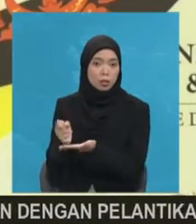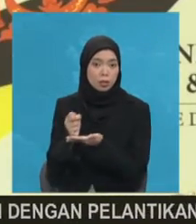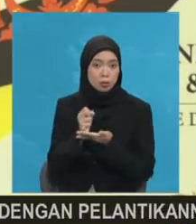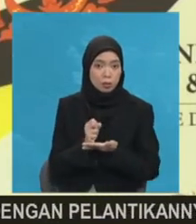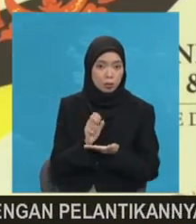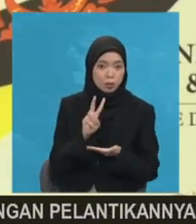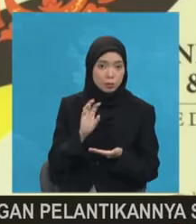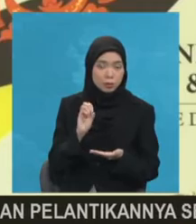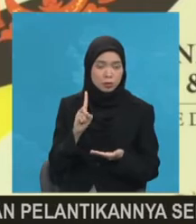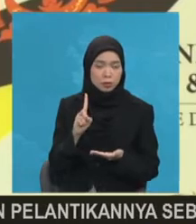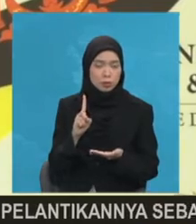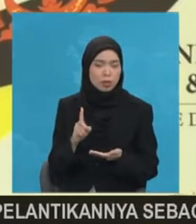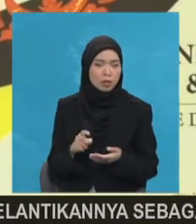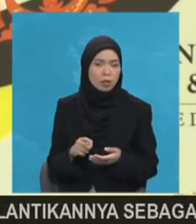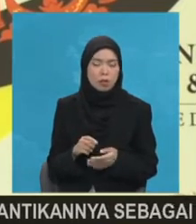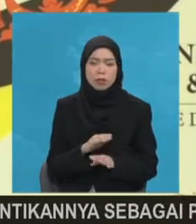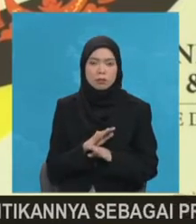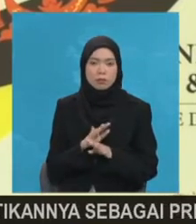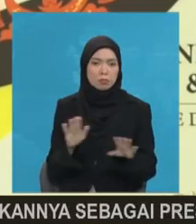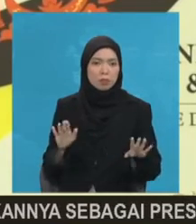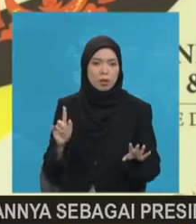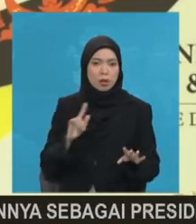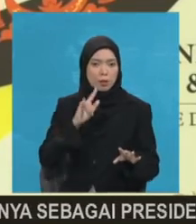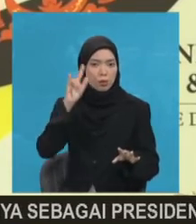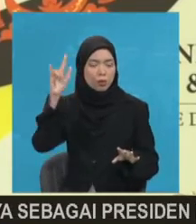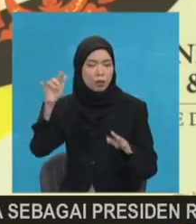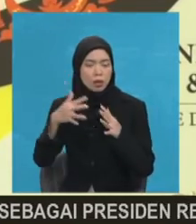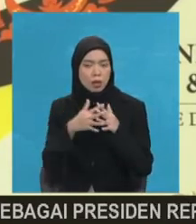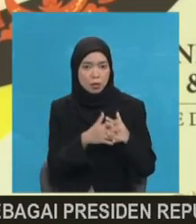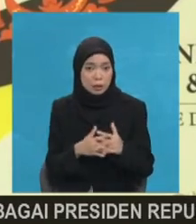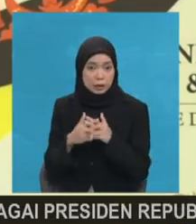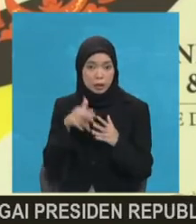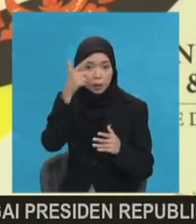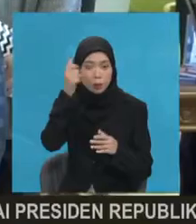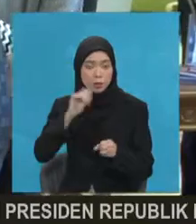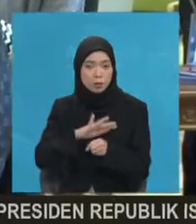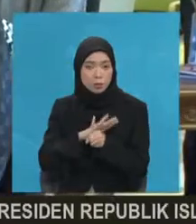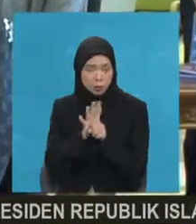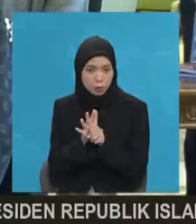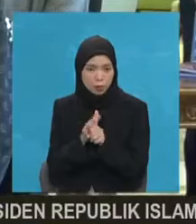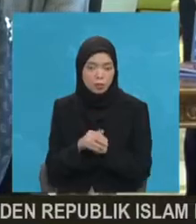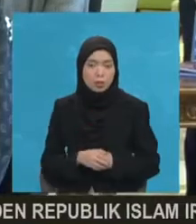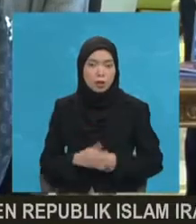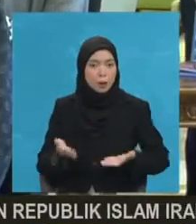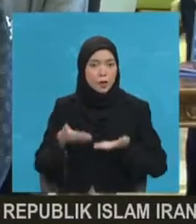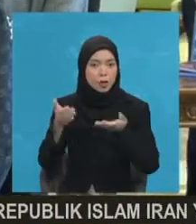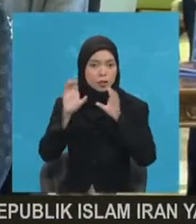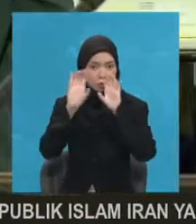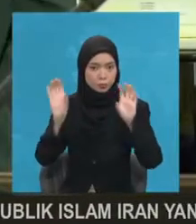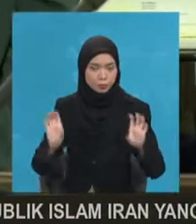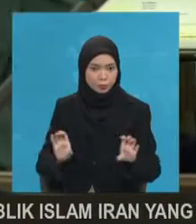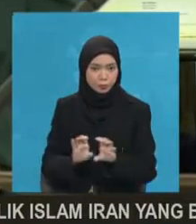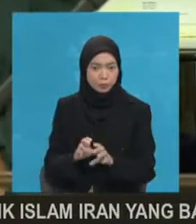2020 yang tidak dapat belajar ke Amerika Serikat disebabkan Sekaten CB juga Dek tiraf penerimanya adalah